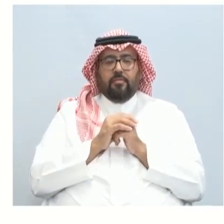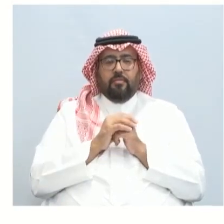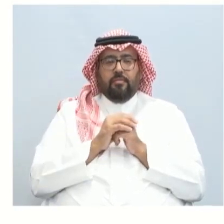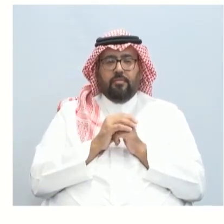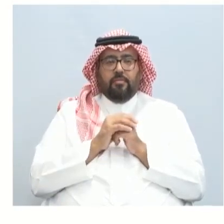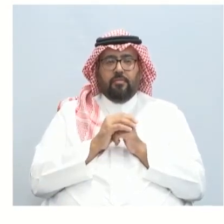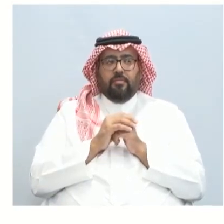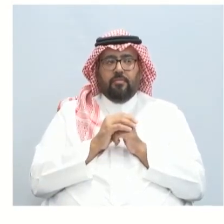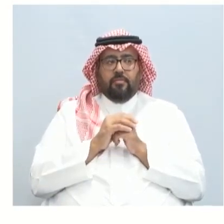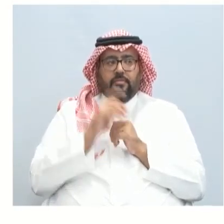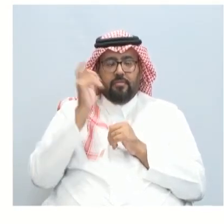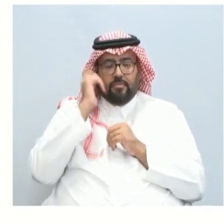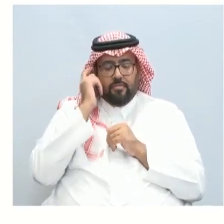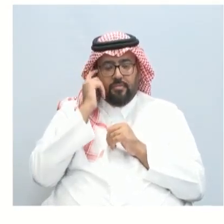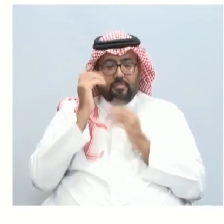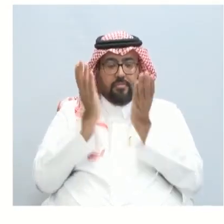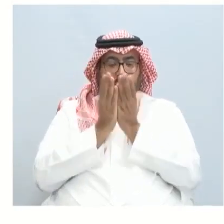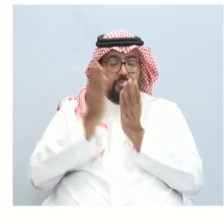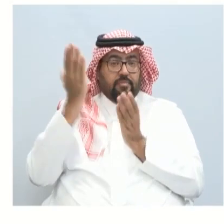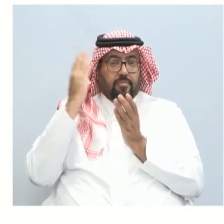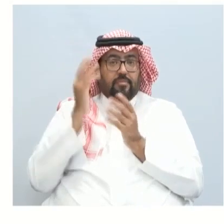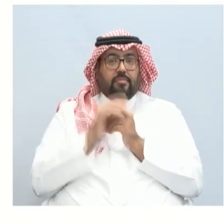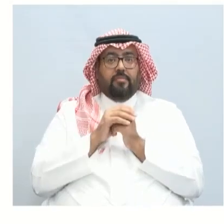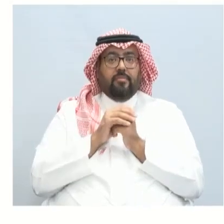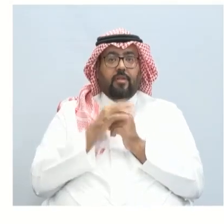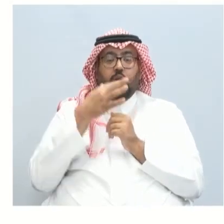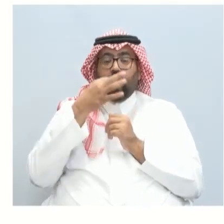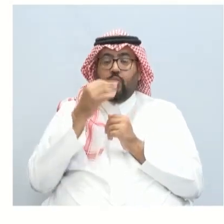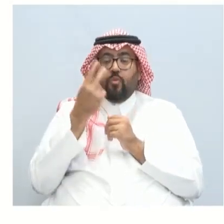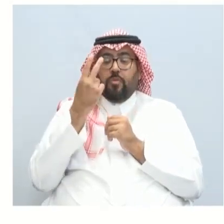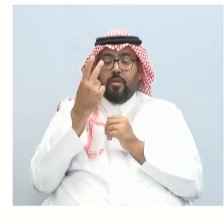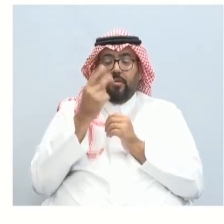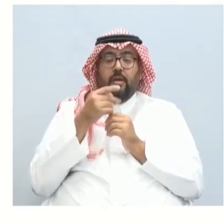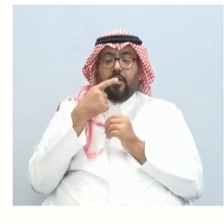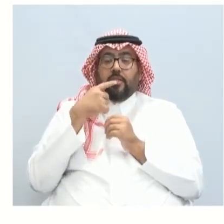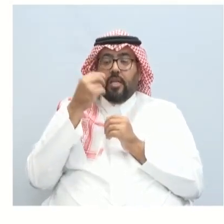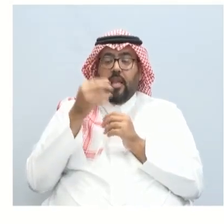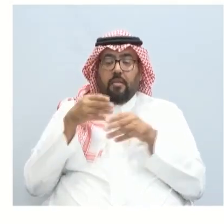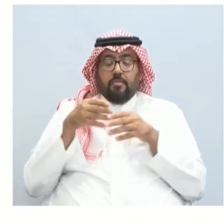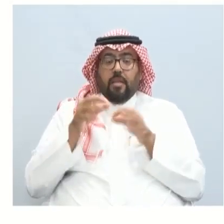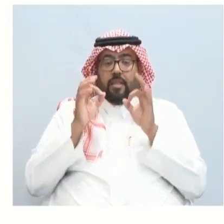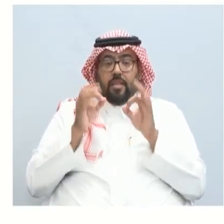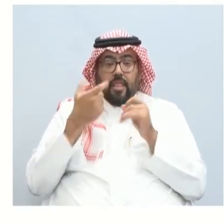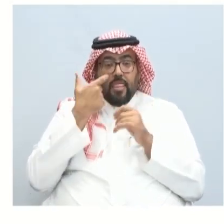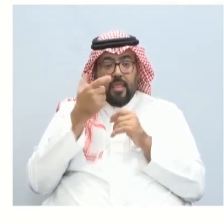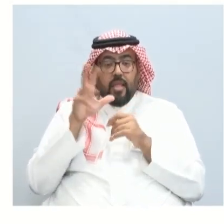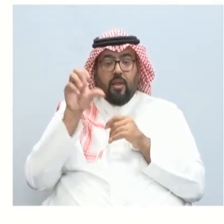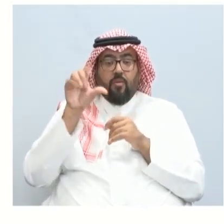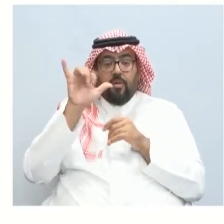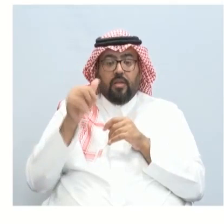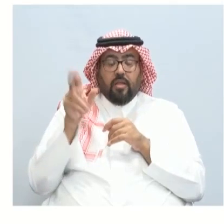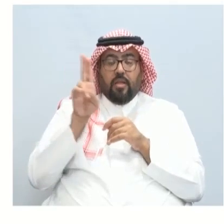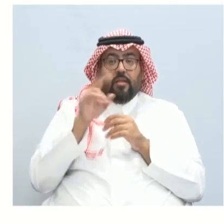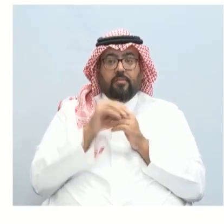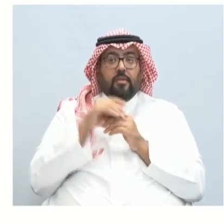ها ابنائي تعرفنا في الدرس السابق على اسلوبين او اساليب تحديد الاولويات ذكروني